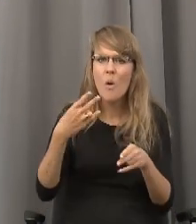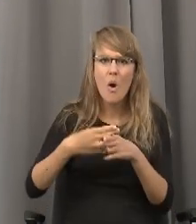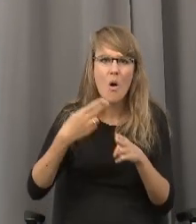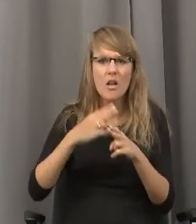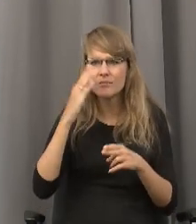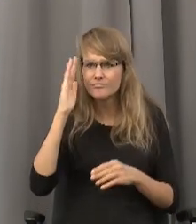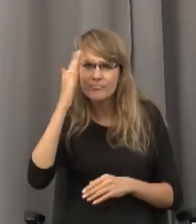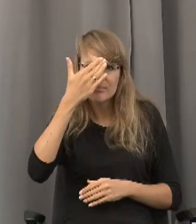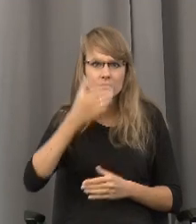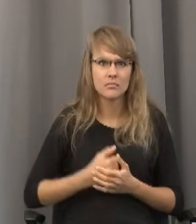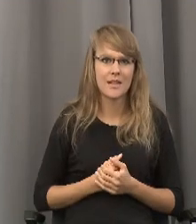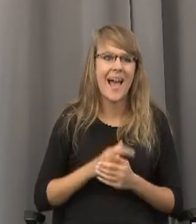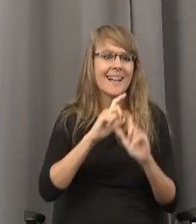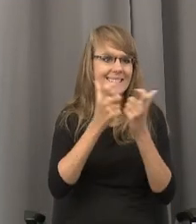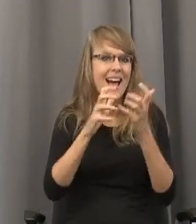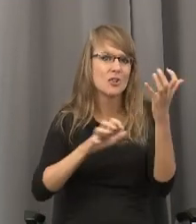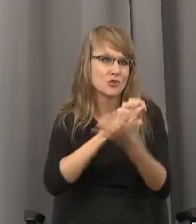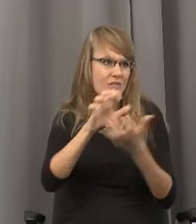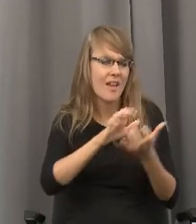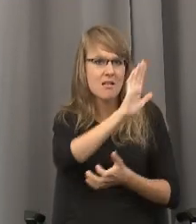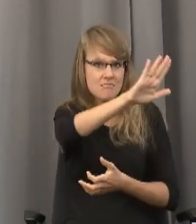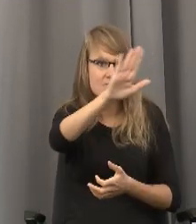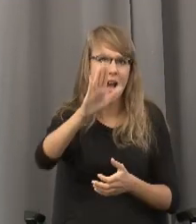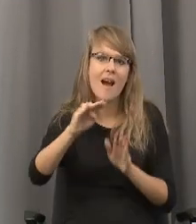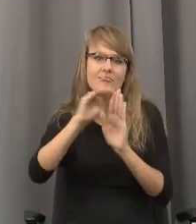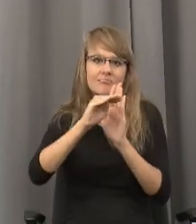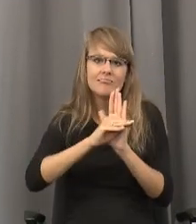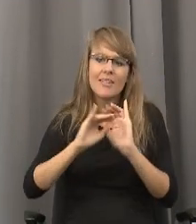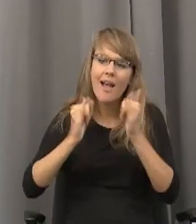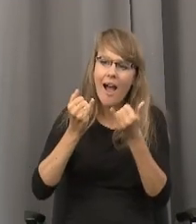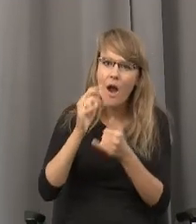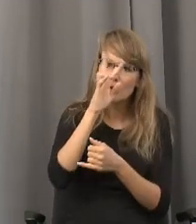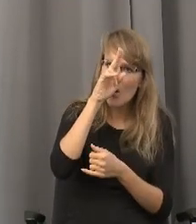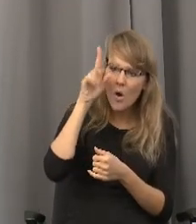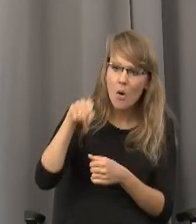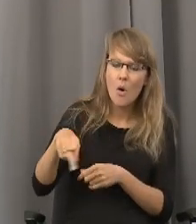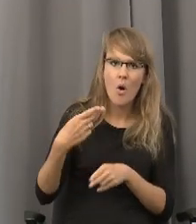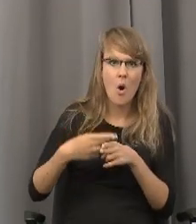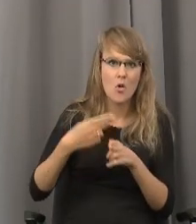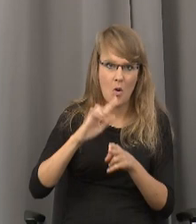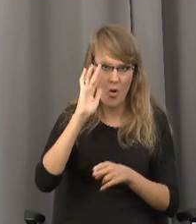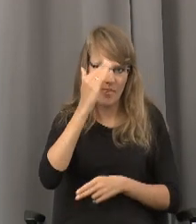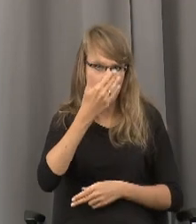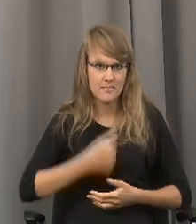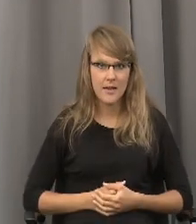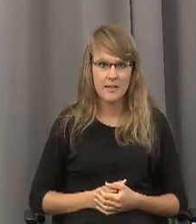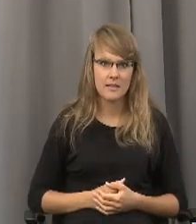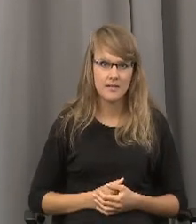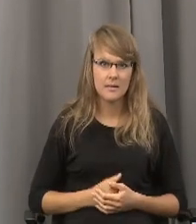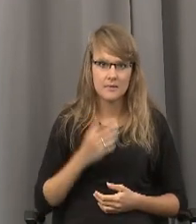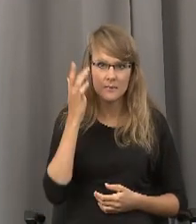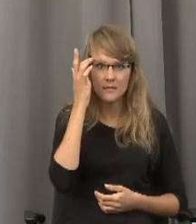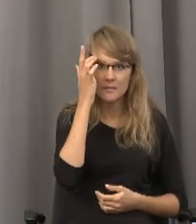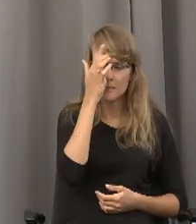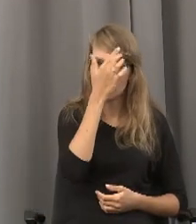rozpoznawania otępień są na całym świecie znane. Wszystkie kraje je stosują. W ślad za tym, że